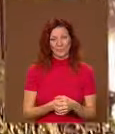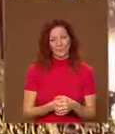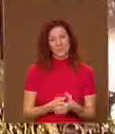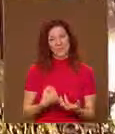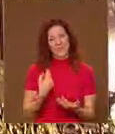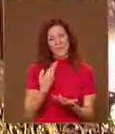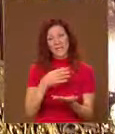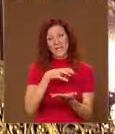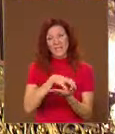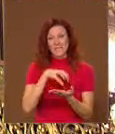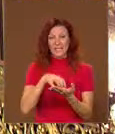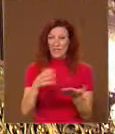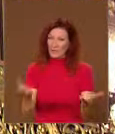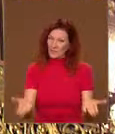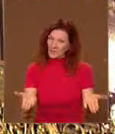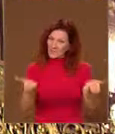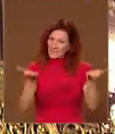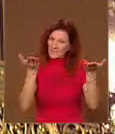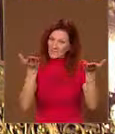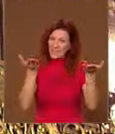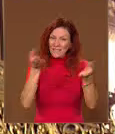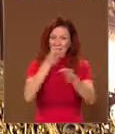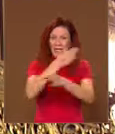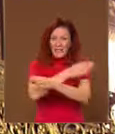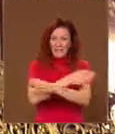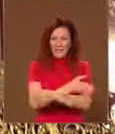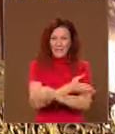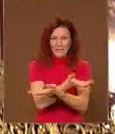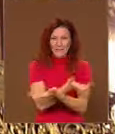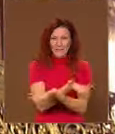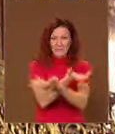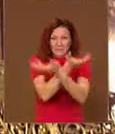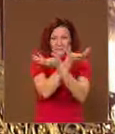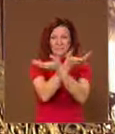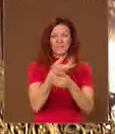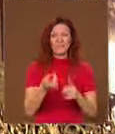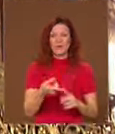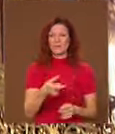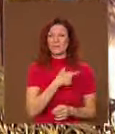Принесените дарове се издигат кръстообразно от дякона